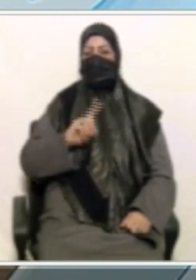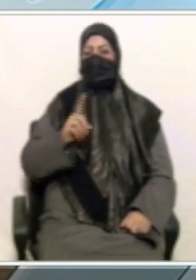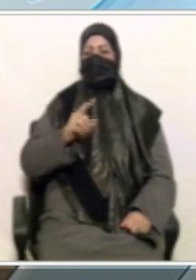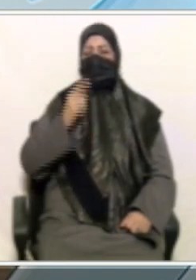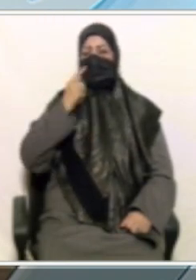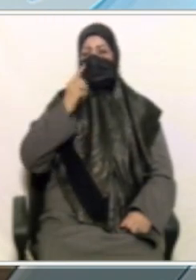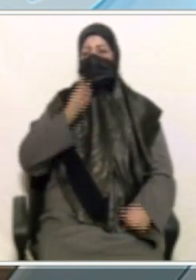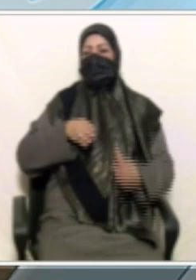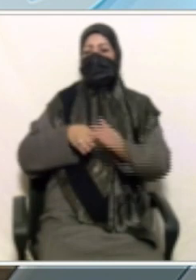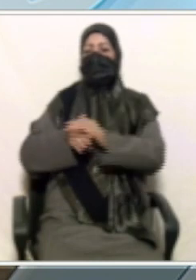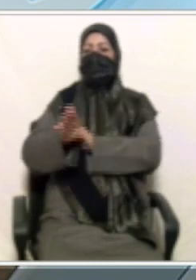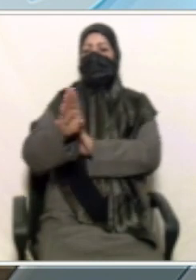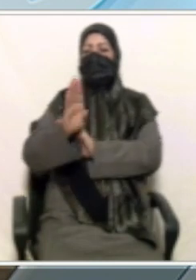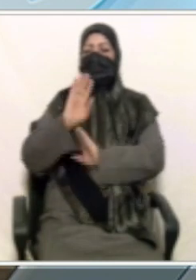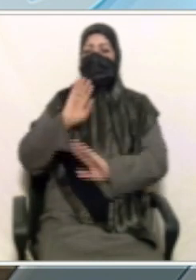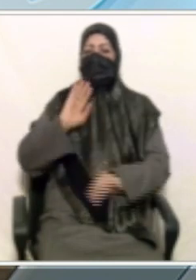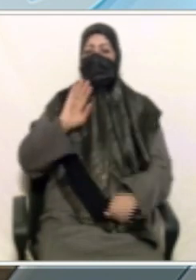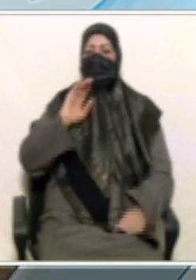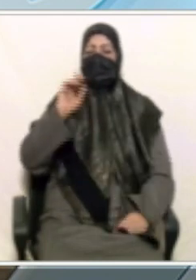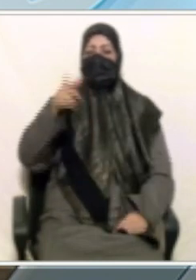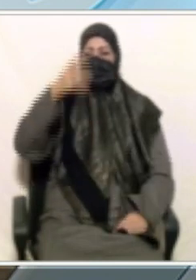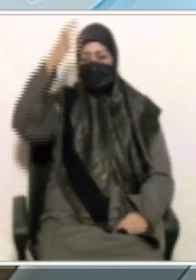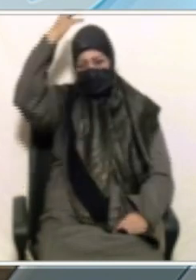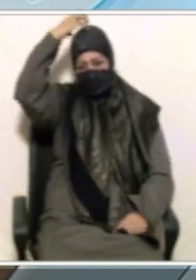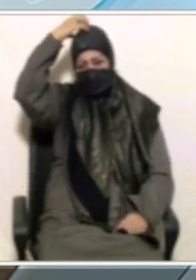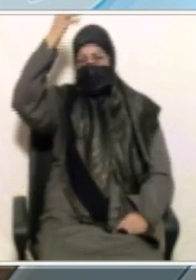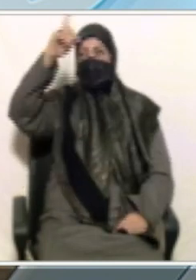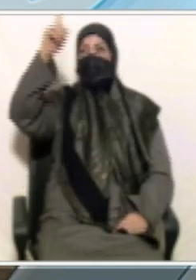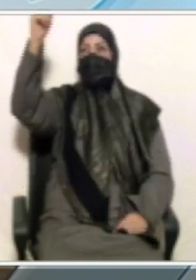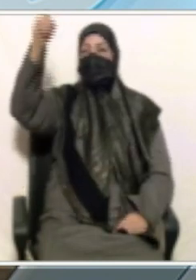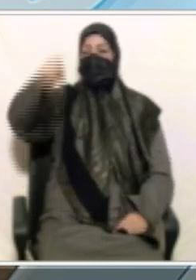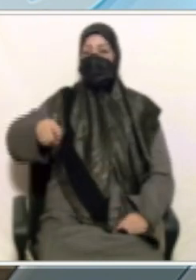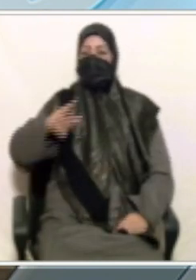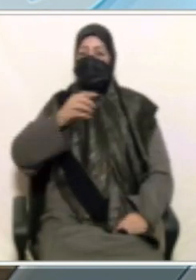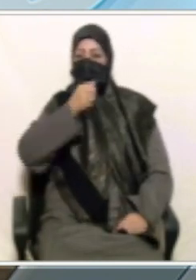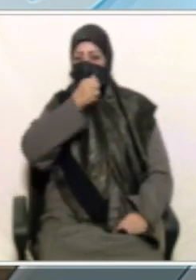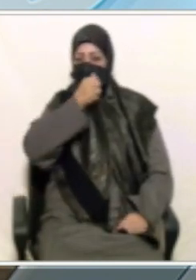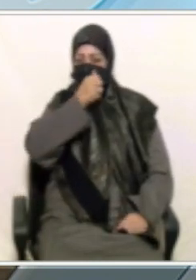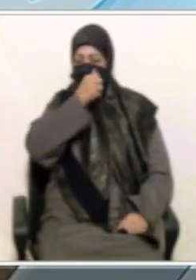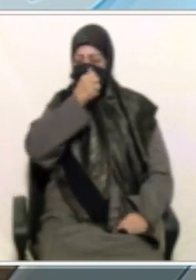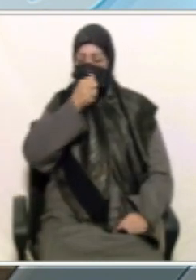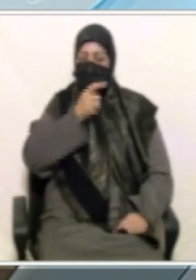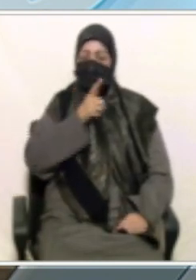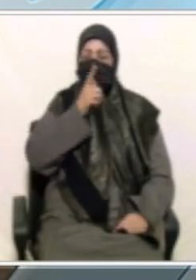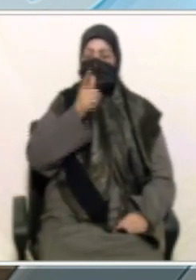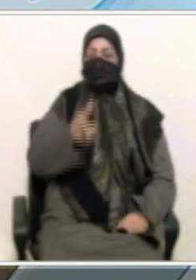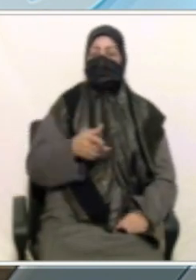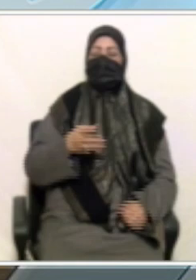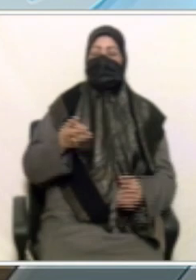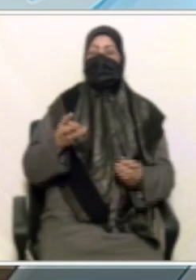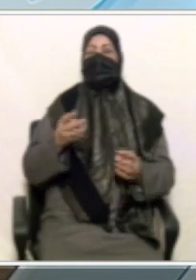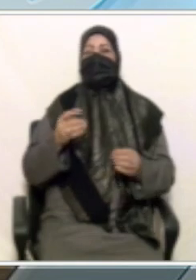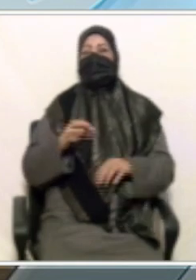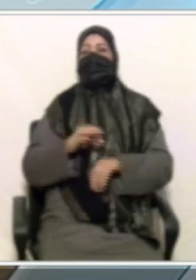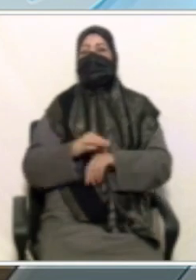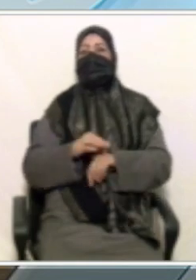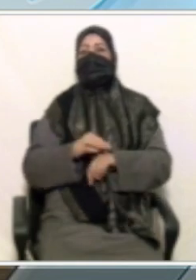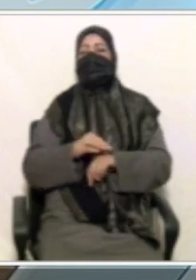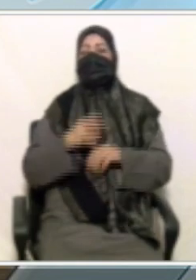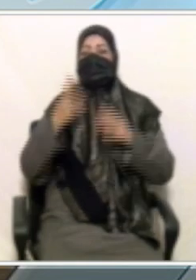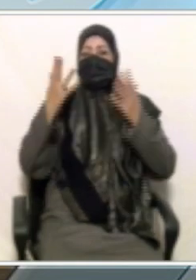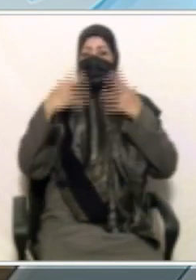له. يقصد قول الله سبحانه وتعالى يا بني آدم خذوا زينتكم عند كل مسجد،